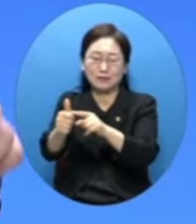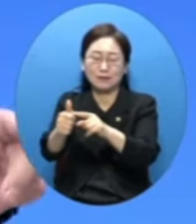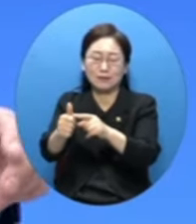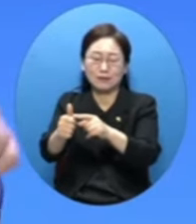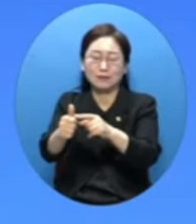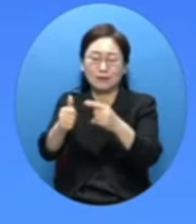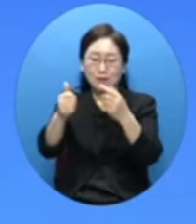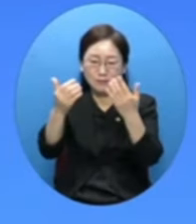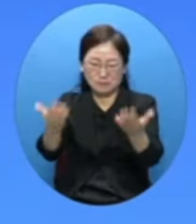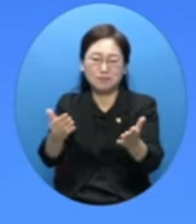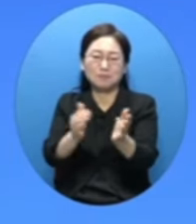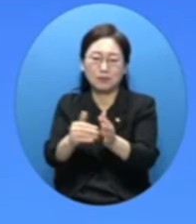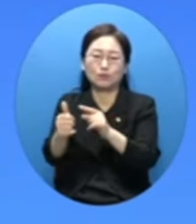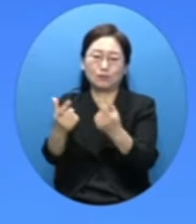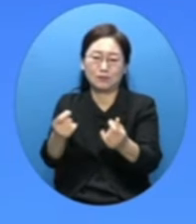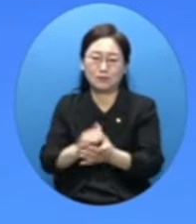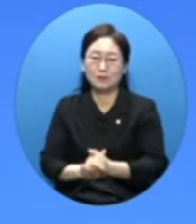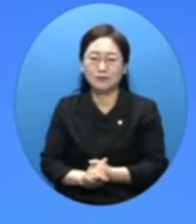집사님 조장이었습니다